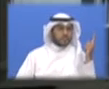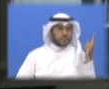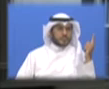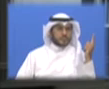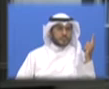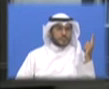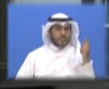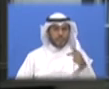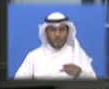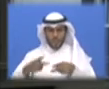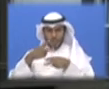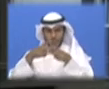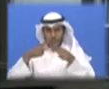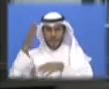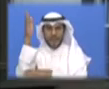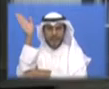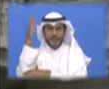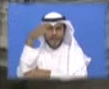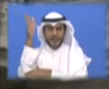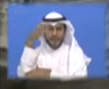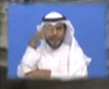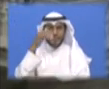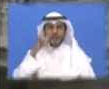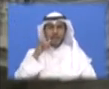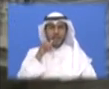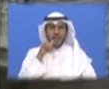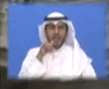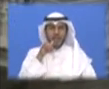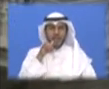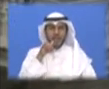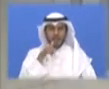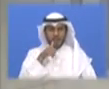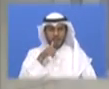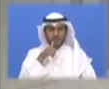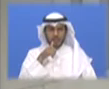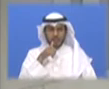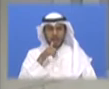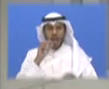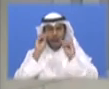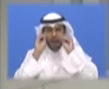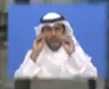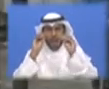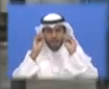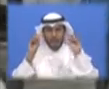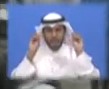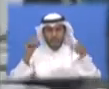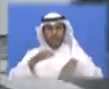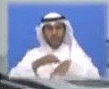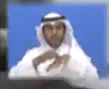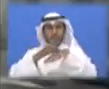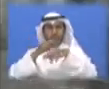سفارة دولة الكويت لدى المملكة المتحدة أصدرت عددا من التوجيهات والإرشادات للمواطنين